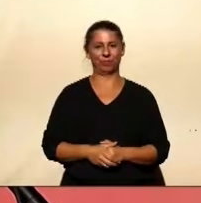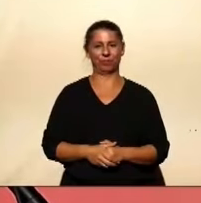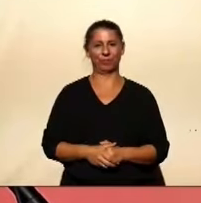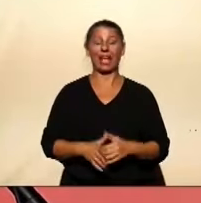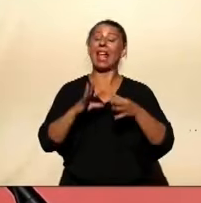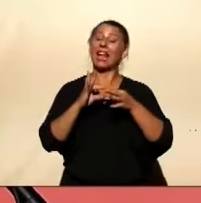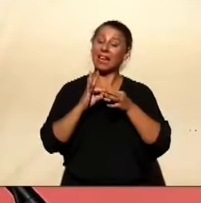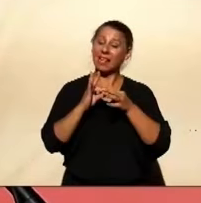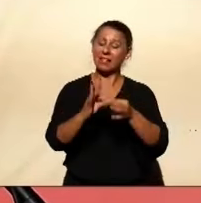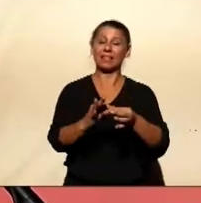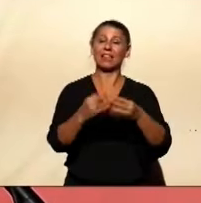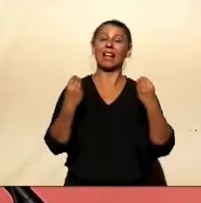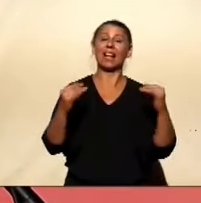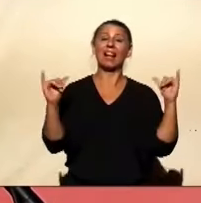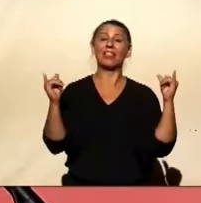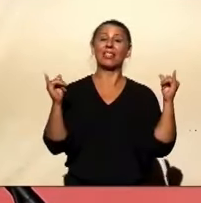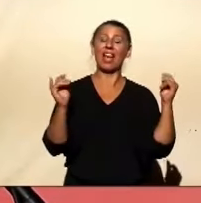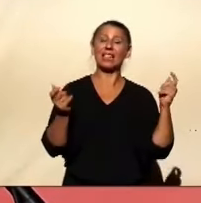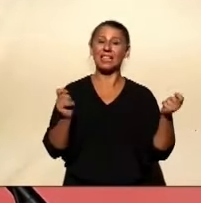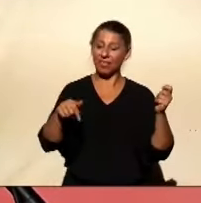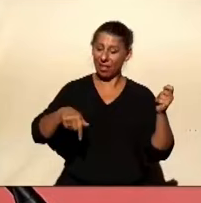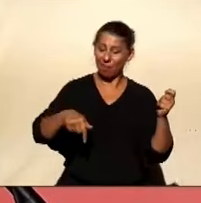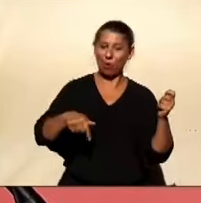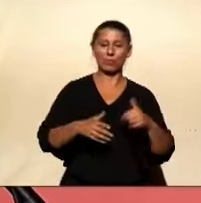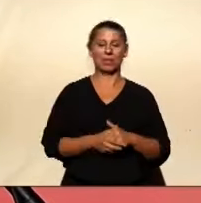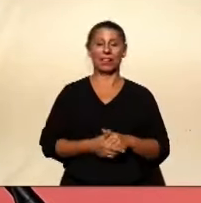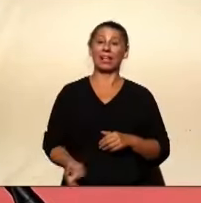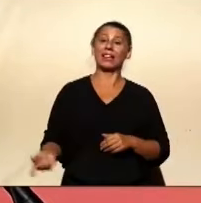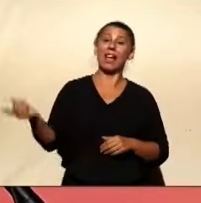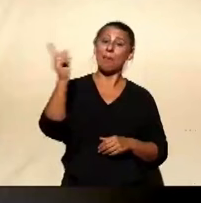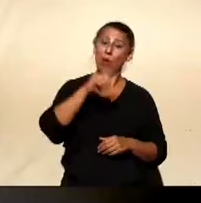συνεχίσουμε καλή διασκέδαση απόψε και